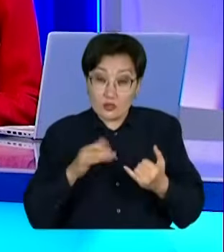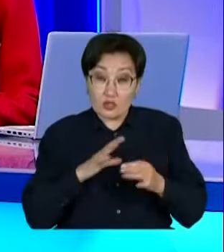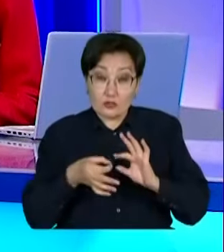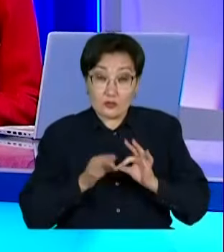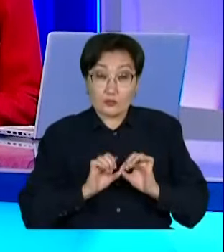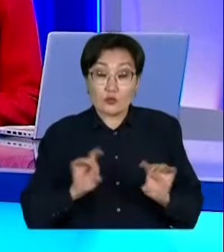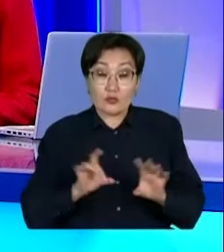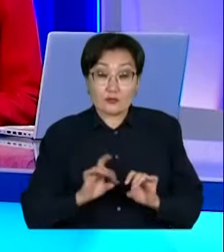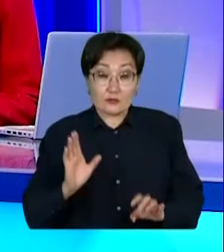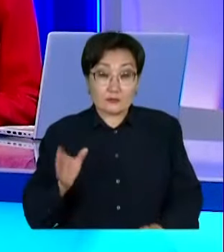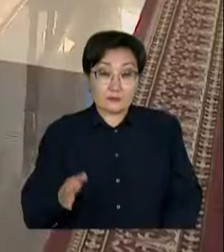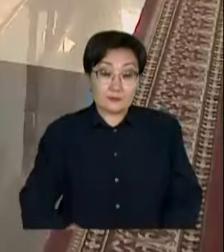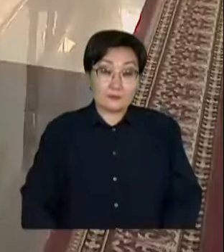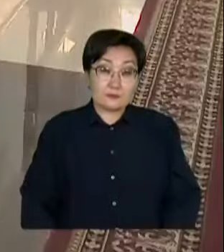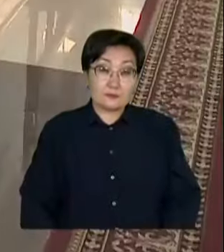тақырыпты толықтырсын.